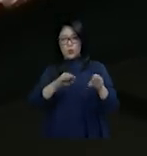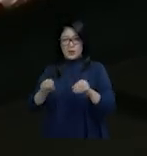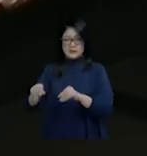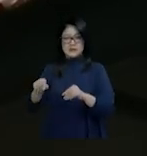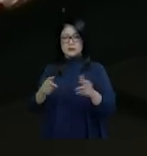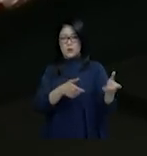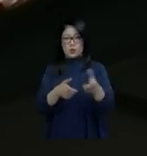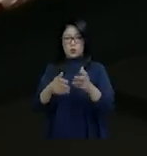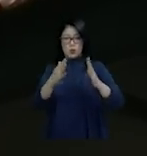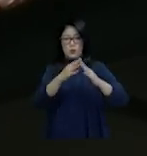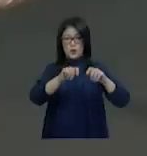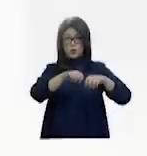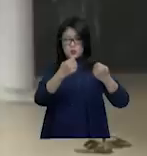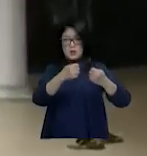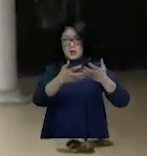rusak.